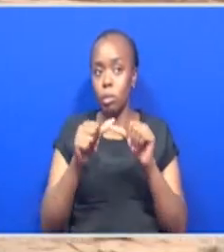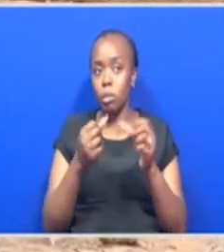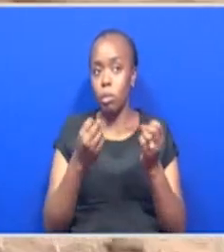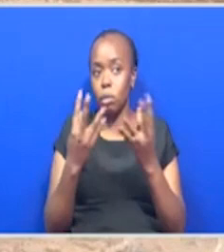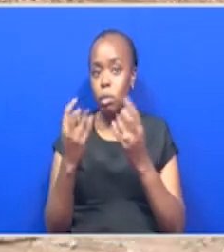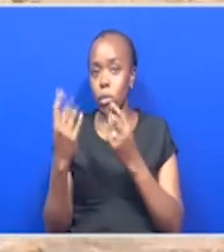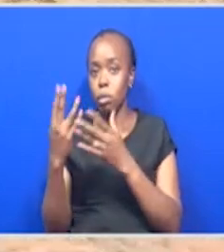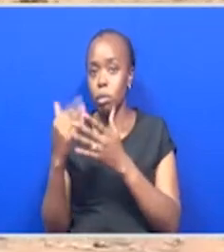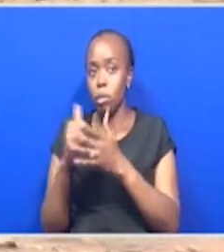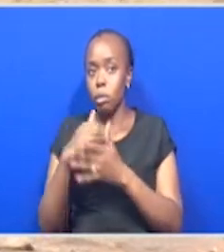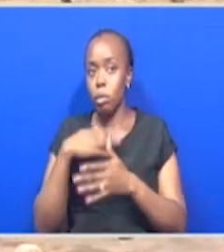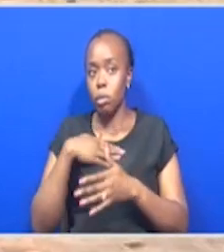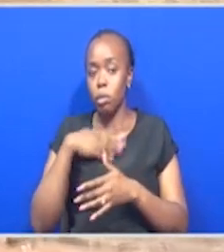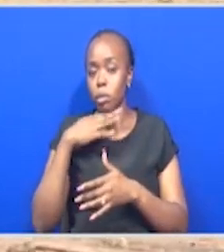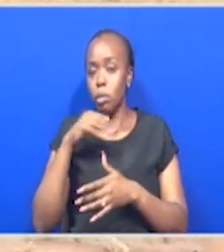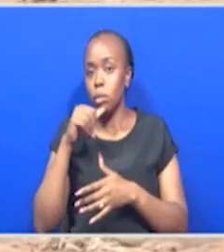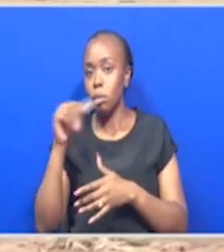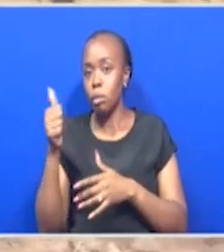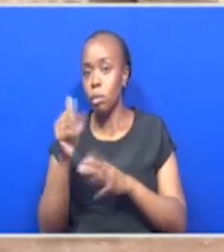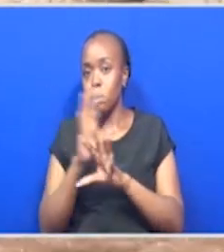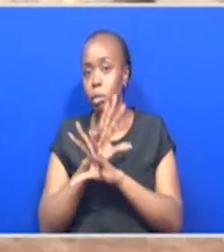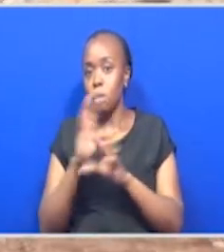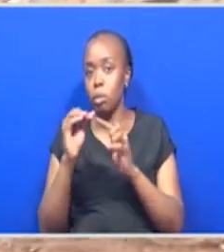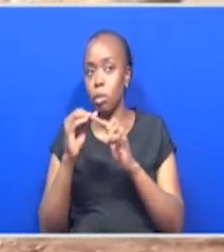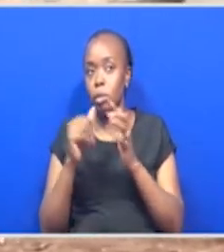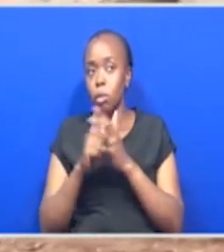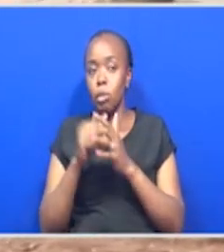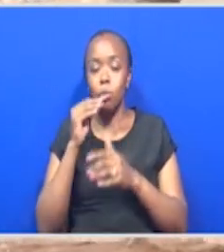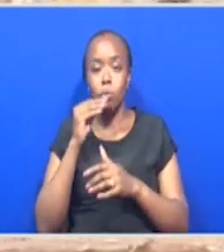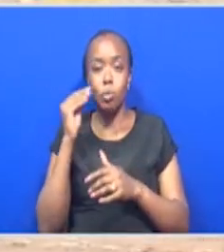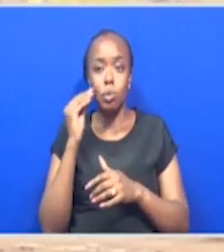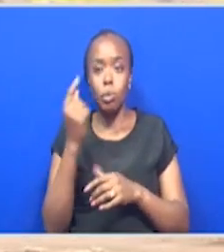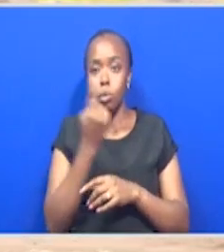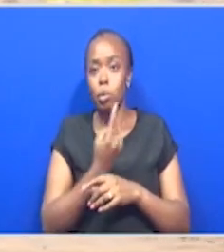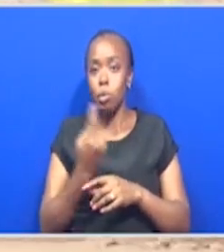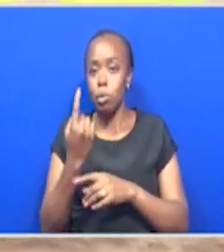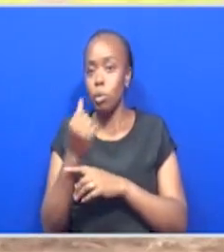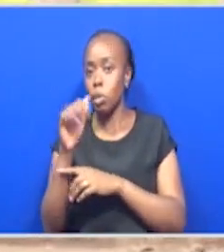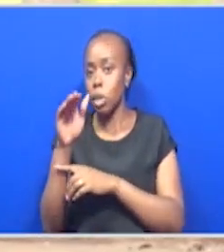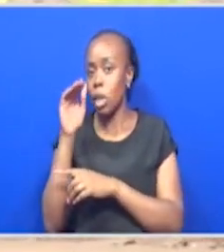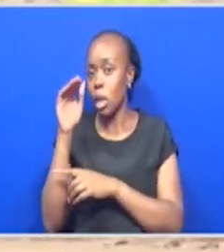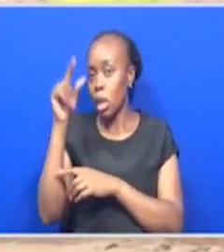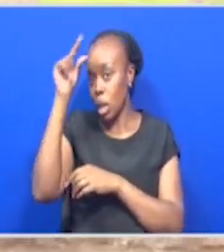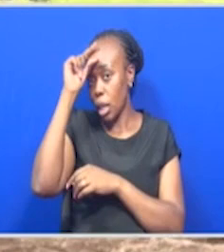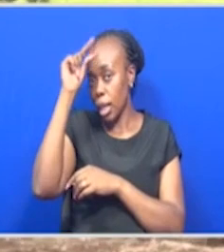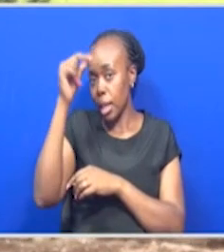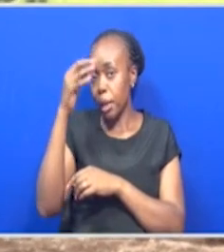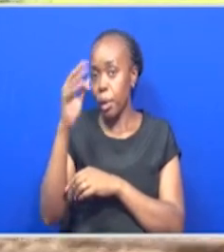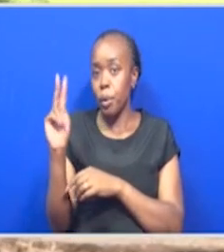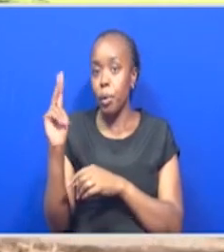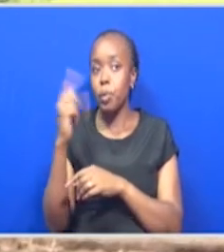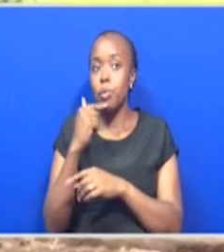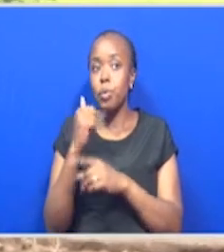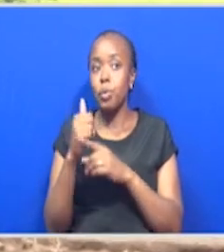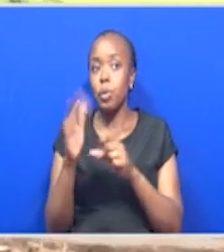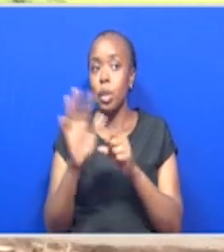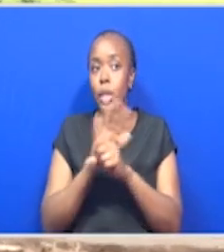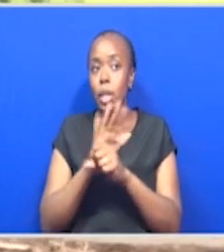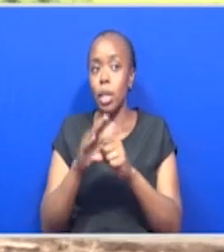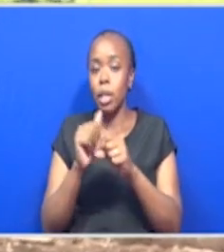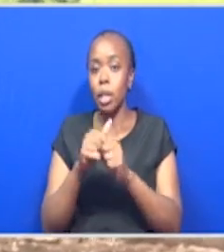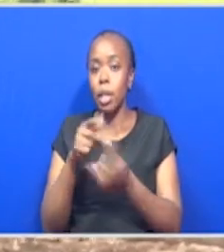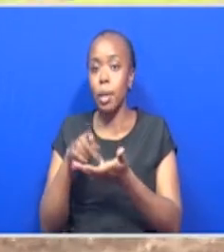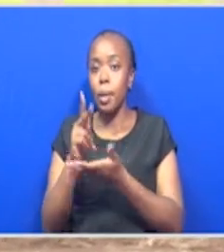others victims, and others without shelter. Their only plea to the government of Kenya is to fulfill the